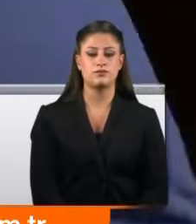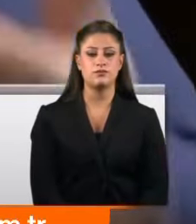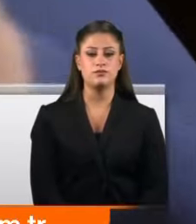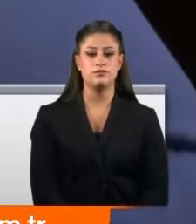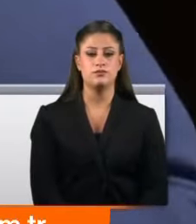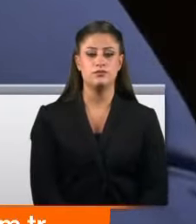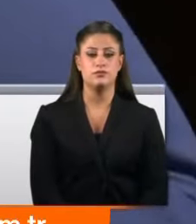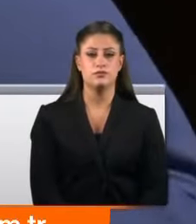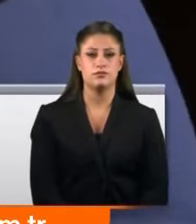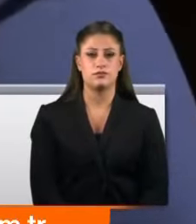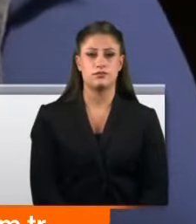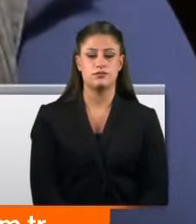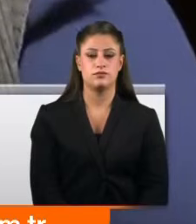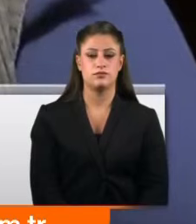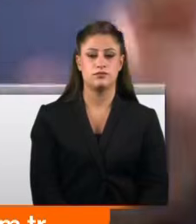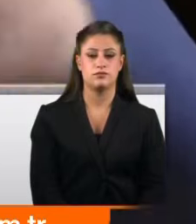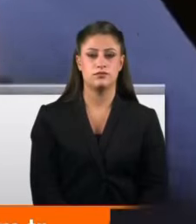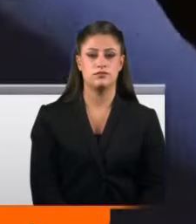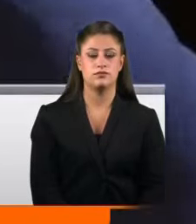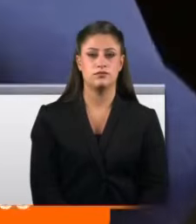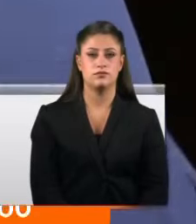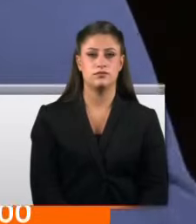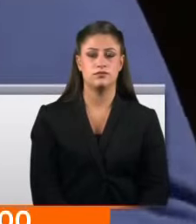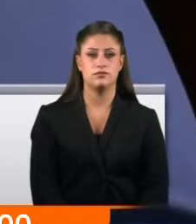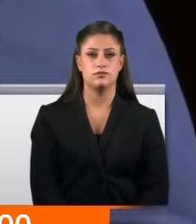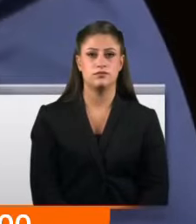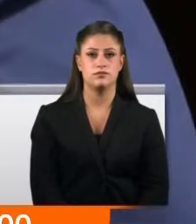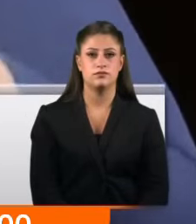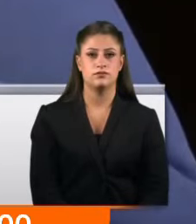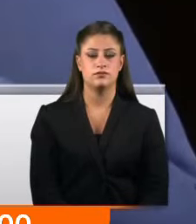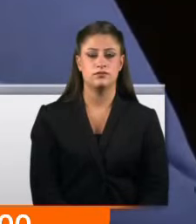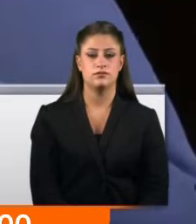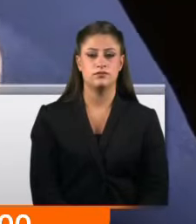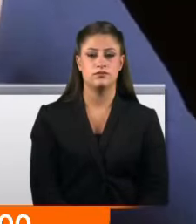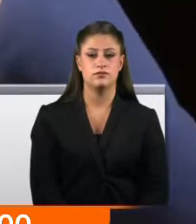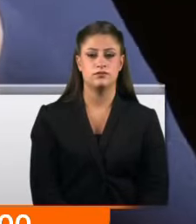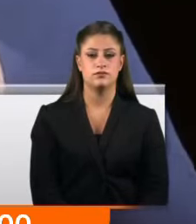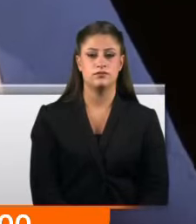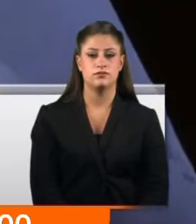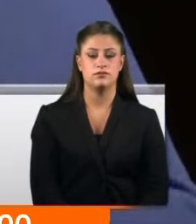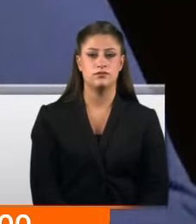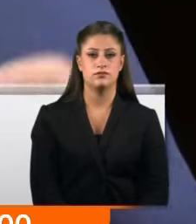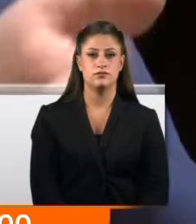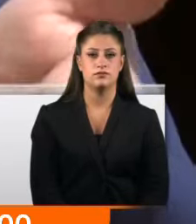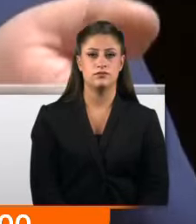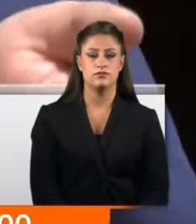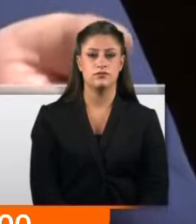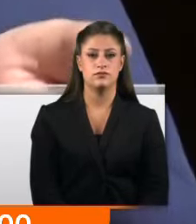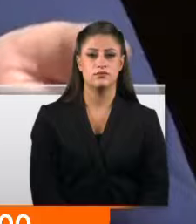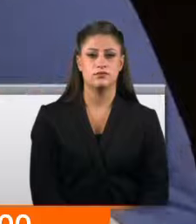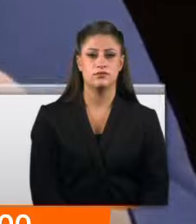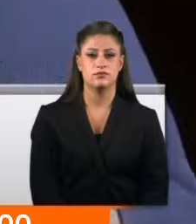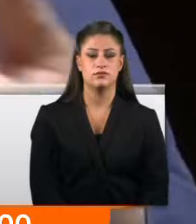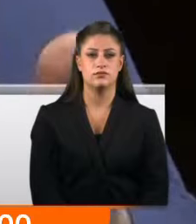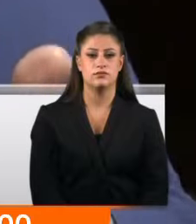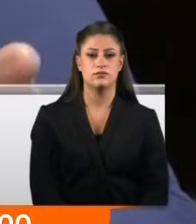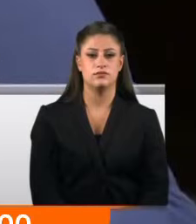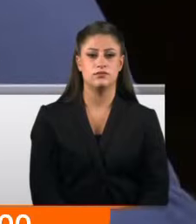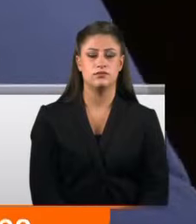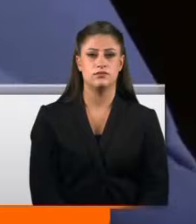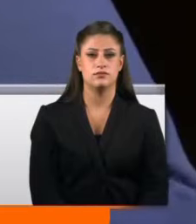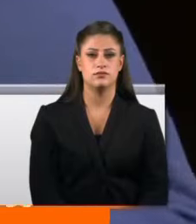sesleniyorum. Ben tehdit içindeyim. Şikayet ettim. Savcılıkta uzaklaştırma verdi. Beni öldürüp de içeride yatmaya razıymış. Şiddetli